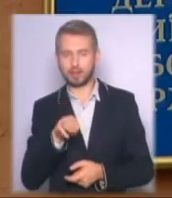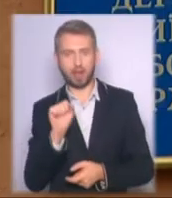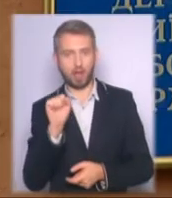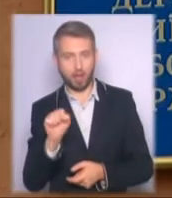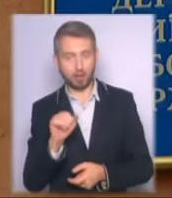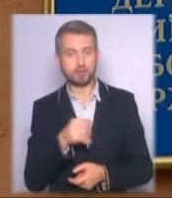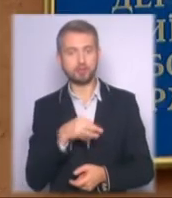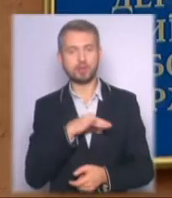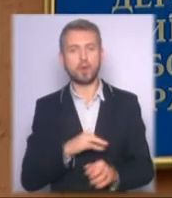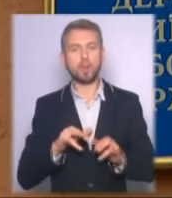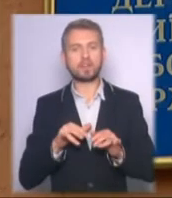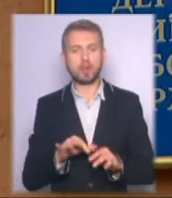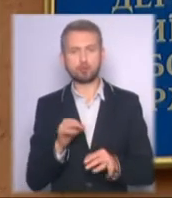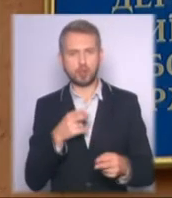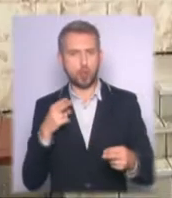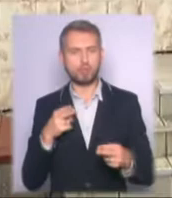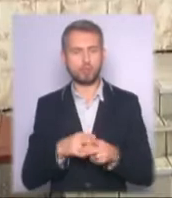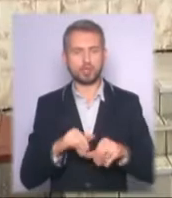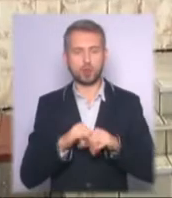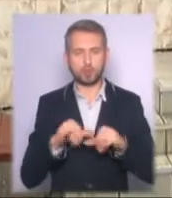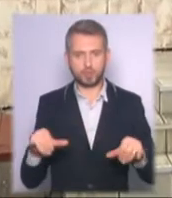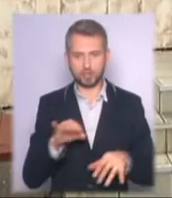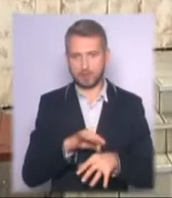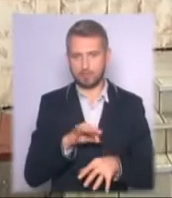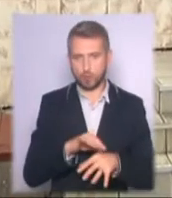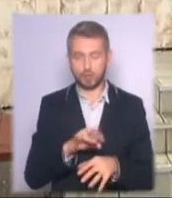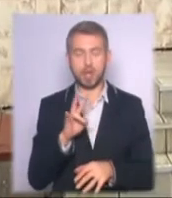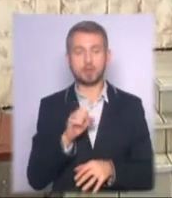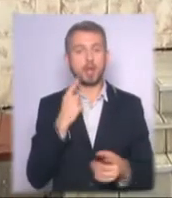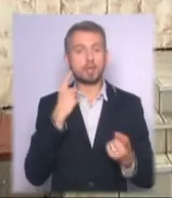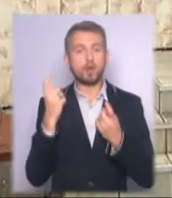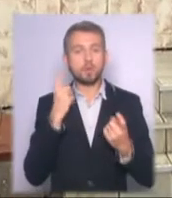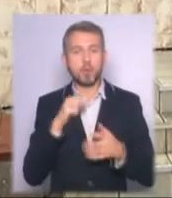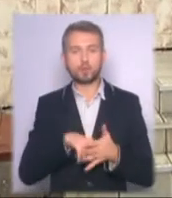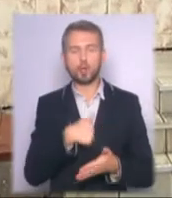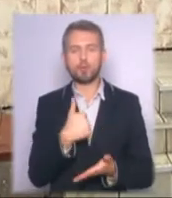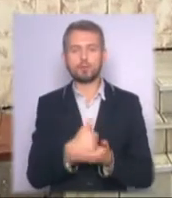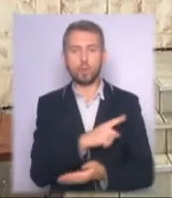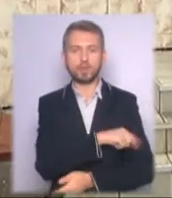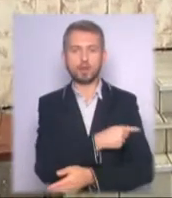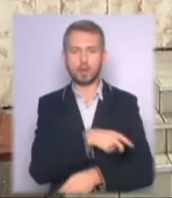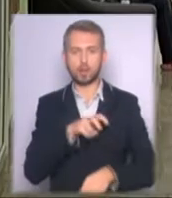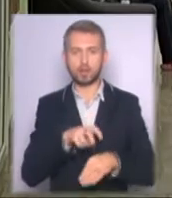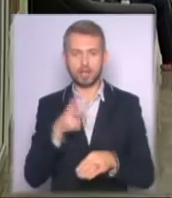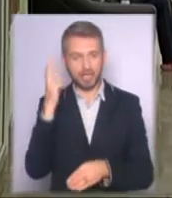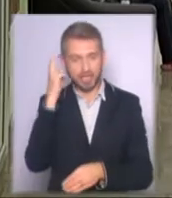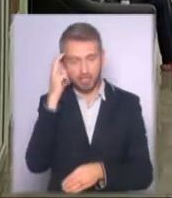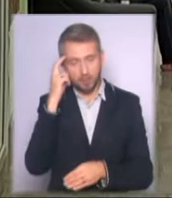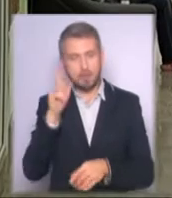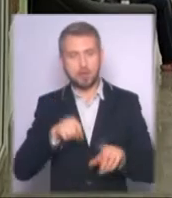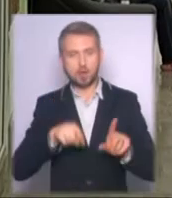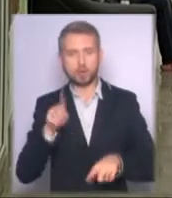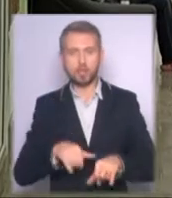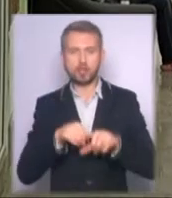заходів щодо недопущення розповсюдження захворювання. За інформацією від головного санітарного лікаря Києва Олега Рубана, періодичні